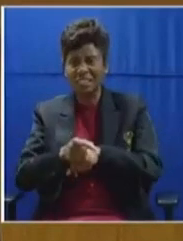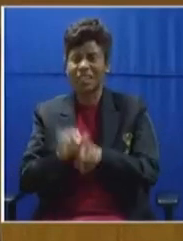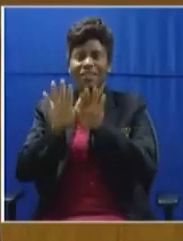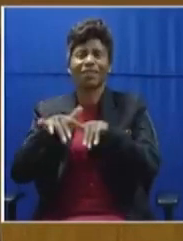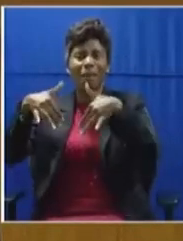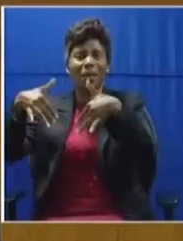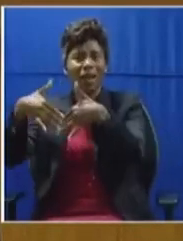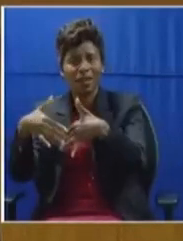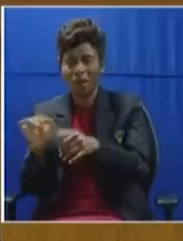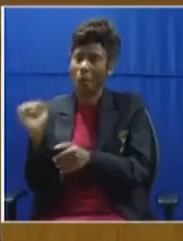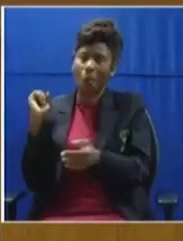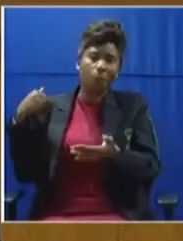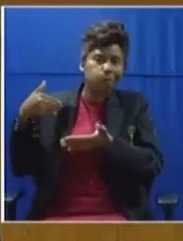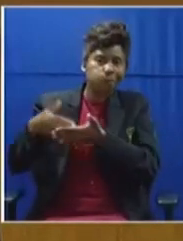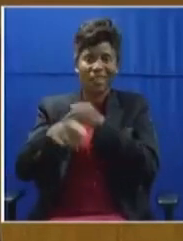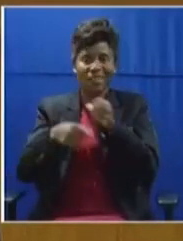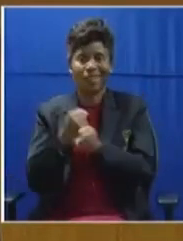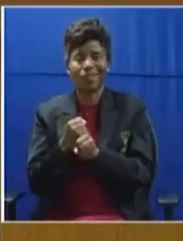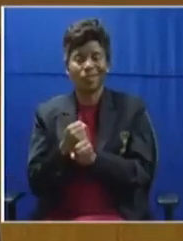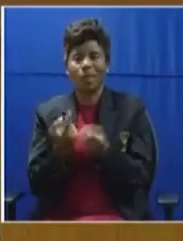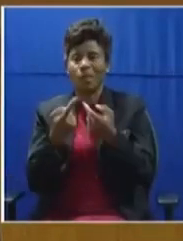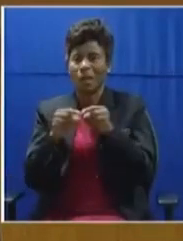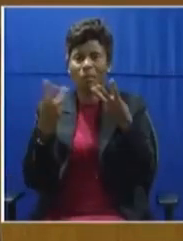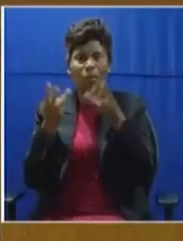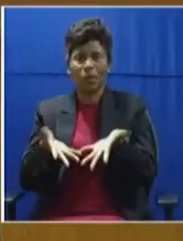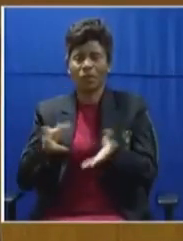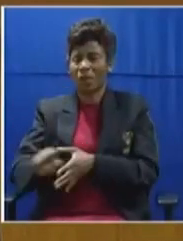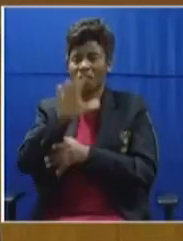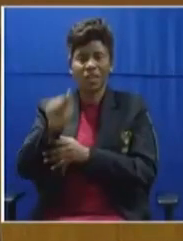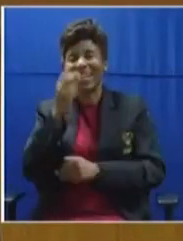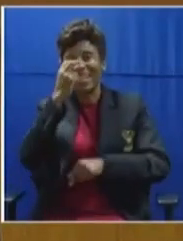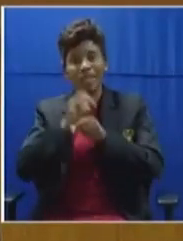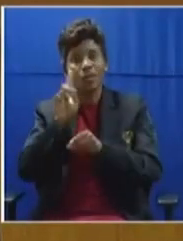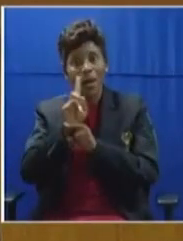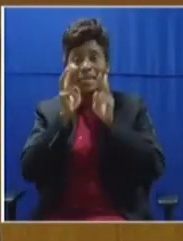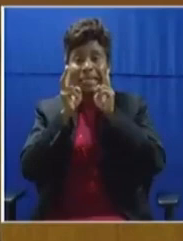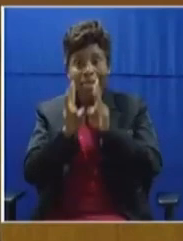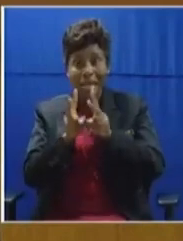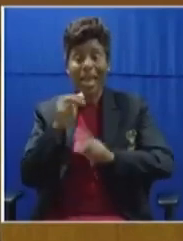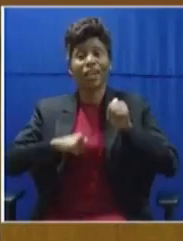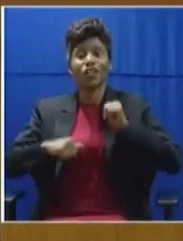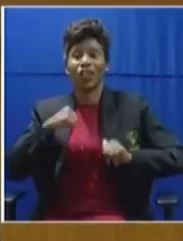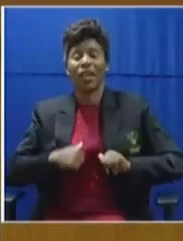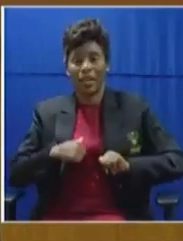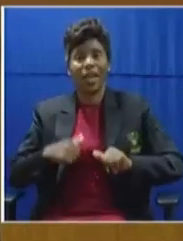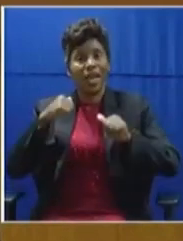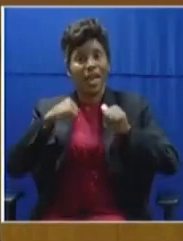van Suid-Afrika wil aksie sien, meneer president. Aksie wat hulle lewens sal verbeter.